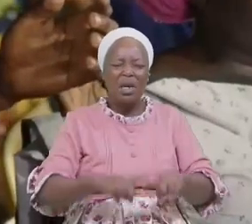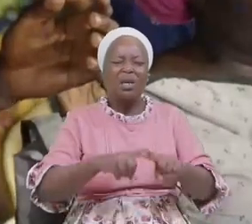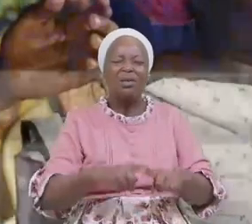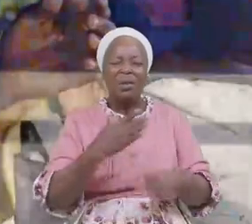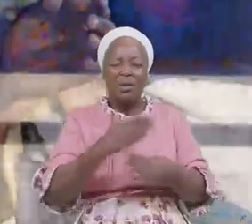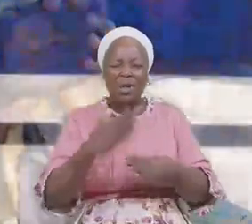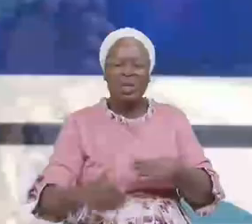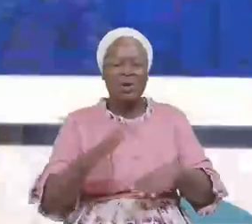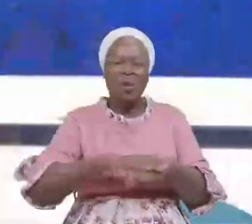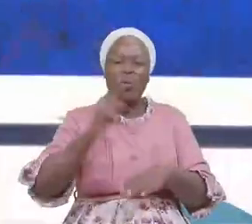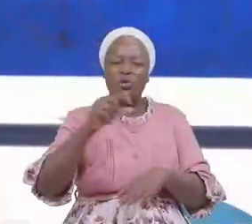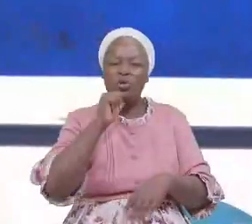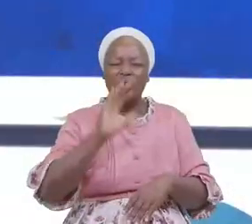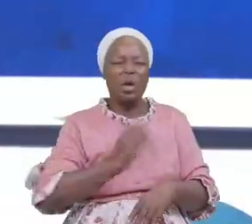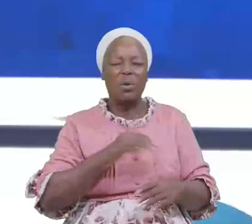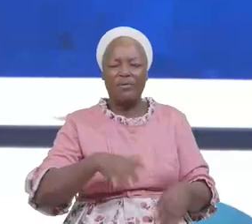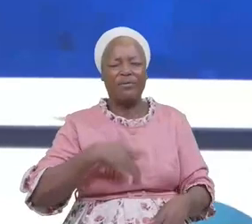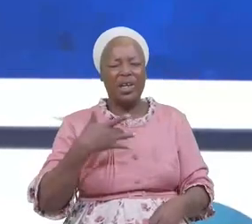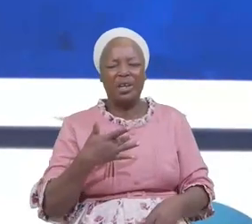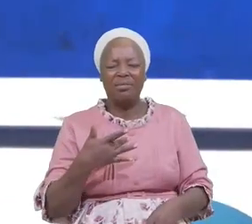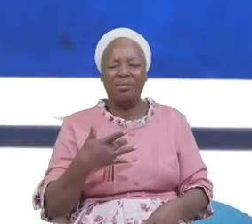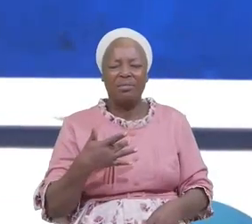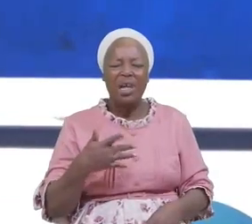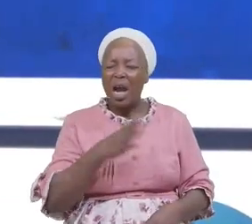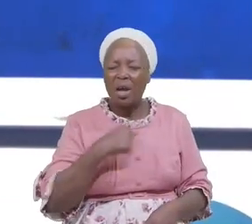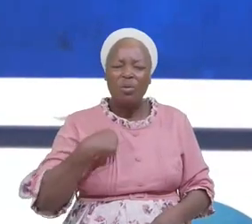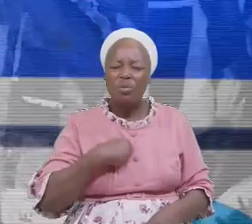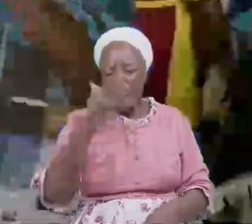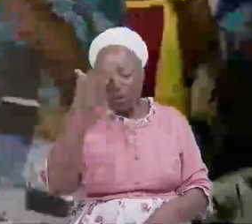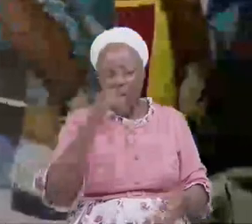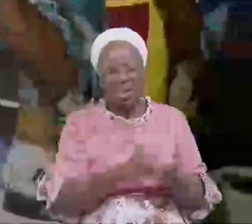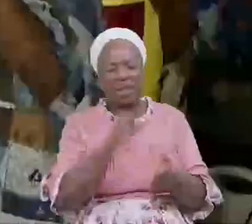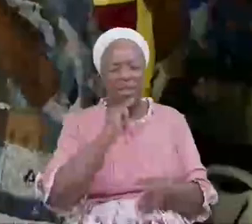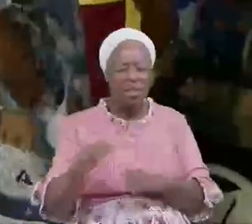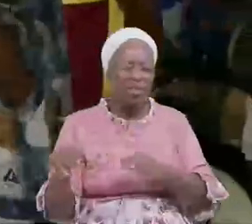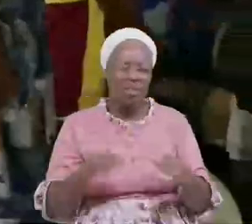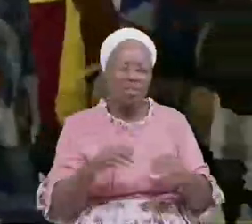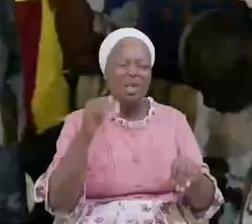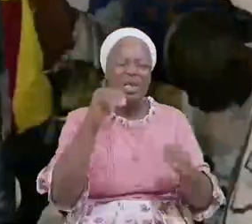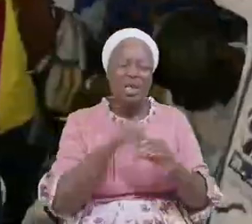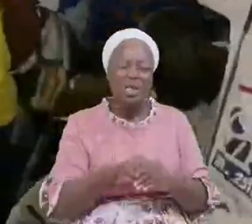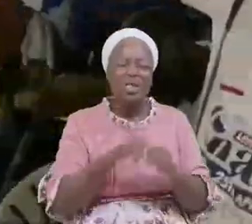Nous dépendons totalement de toi et non sur nos sentiments. Et nous savons que c'est fait.